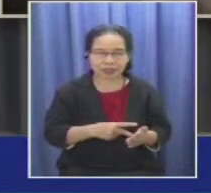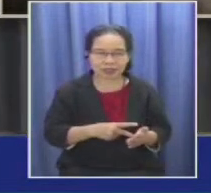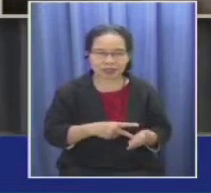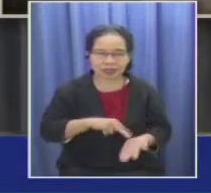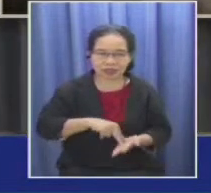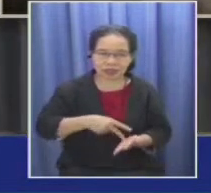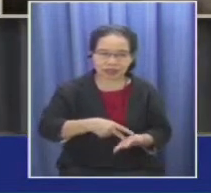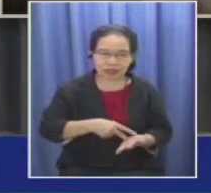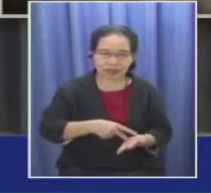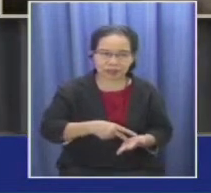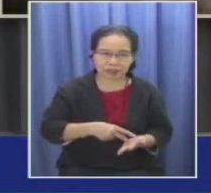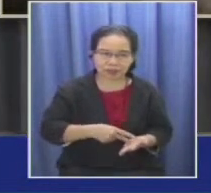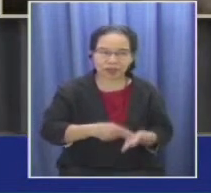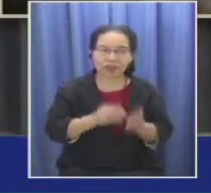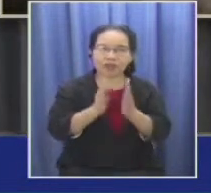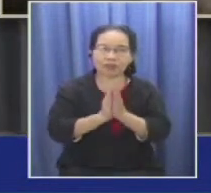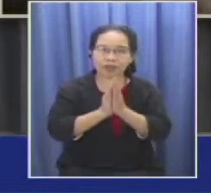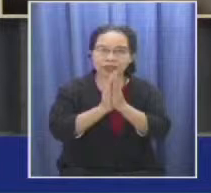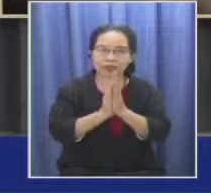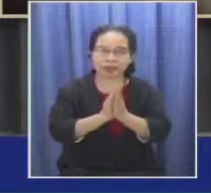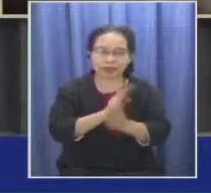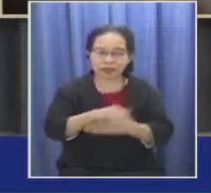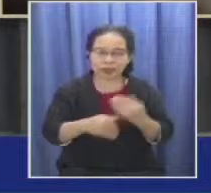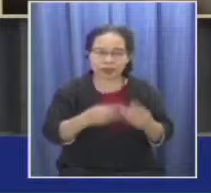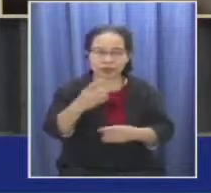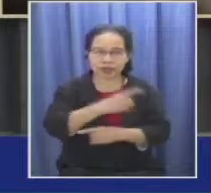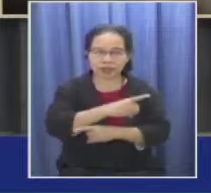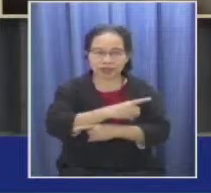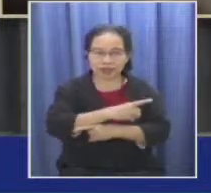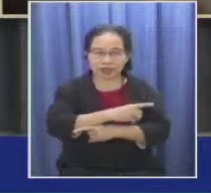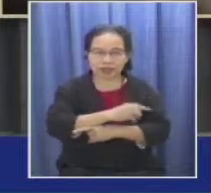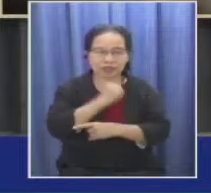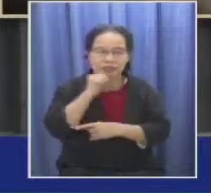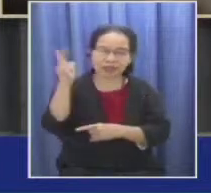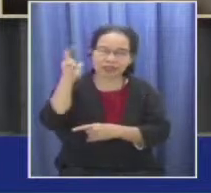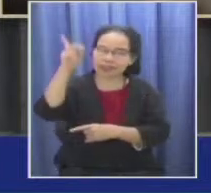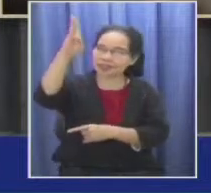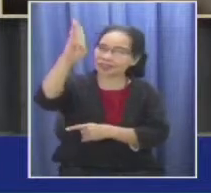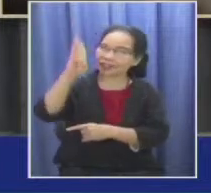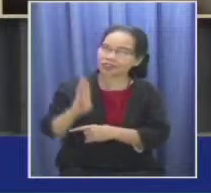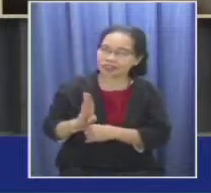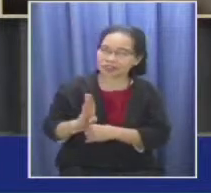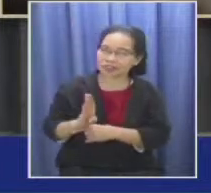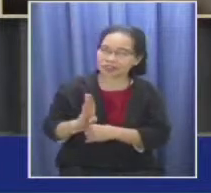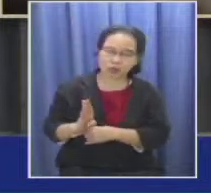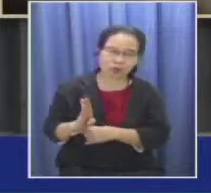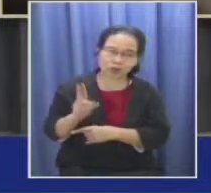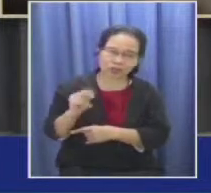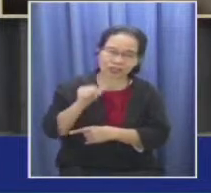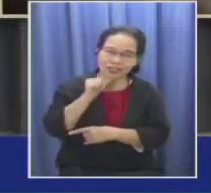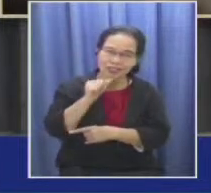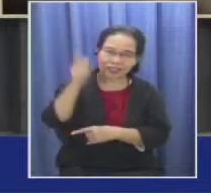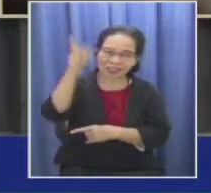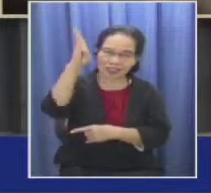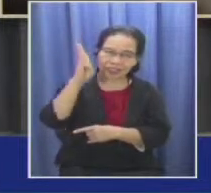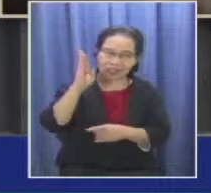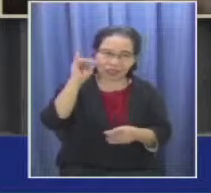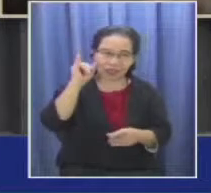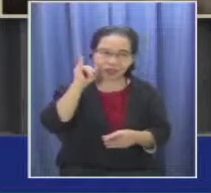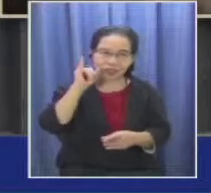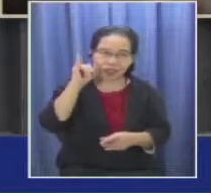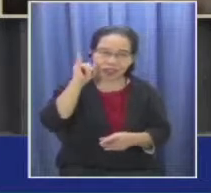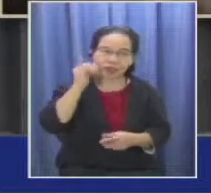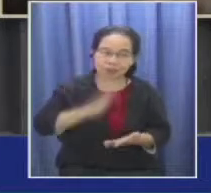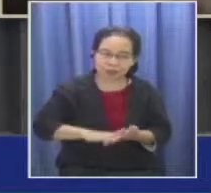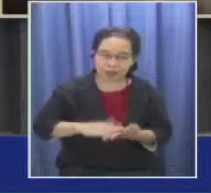ɛreti sɛ deɛ ɔbɔ mpaeɛ no yɛ nneɛma bɔne a na sɛ n'akoma mu yɛ bɔne nko na wudie nko a na ɛhyɛ